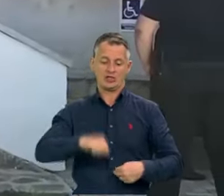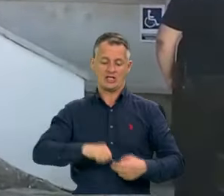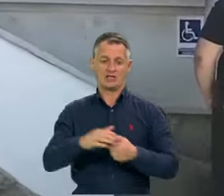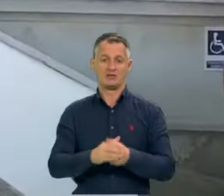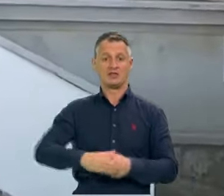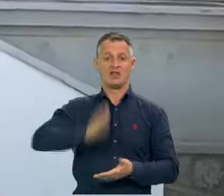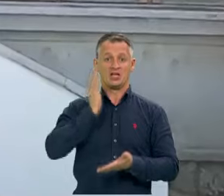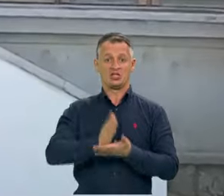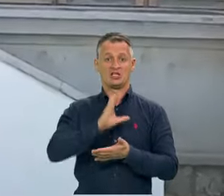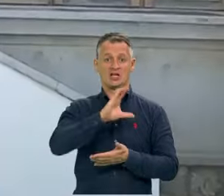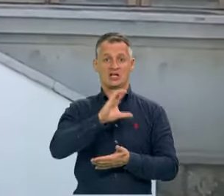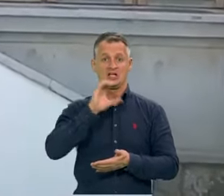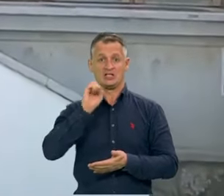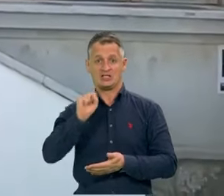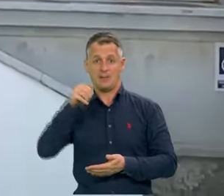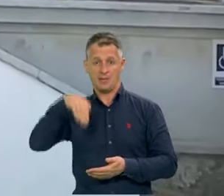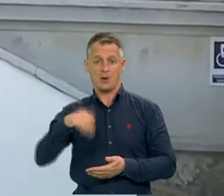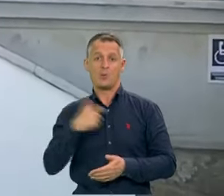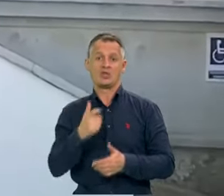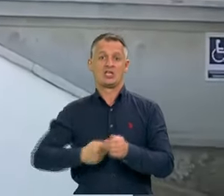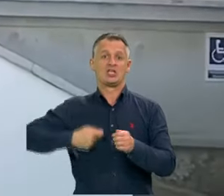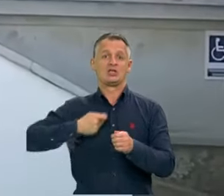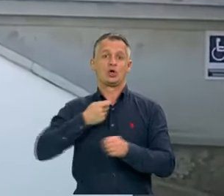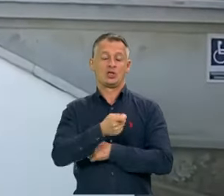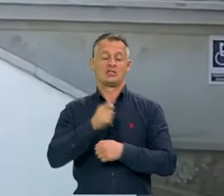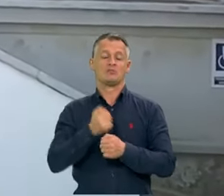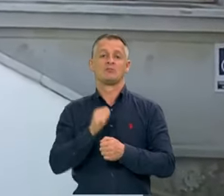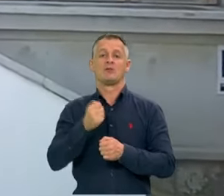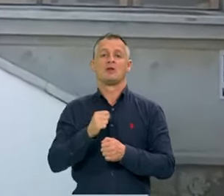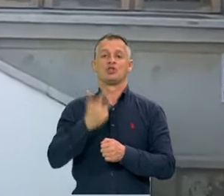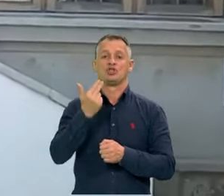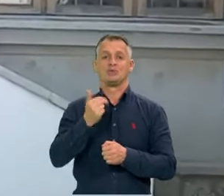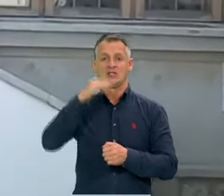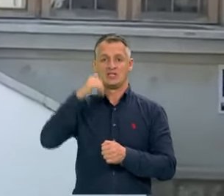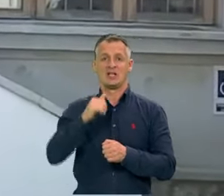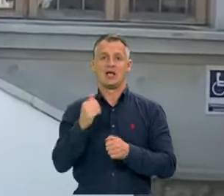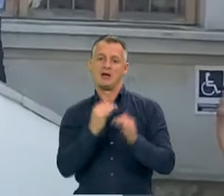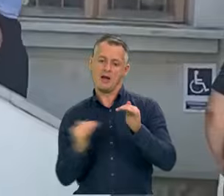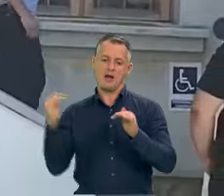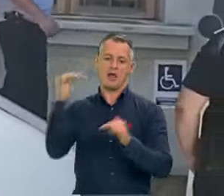acest SM poate fi contestată în 15 zile la Înalta Curte de Casație și